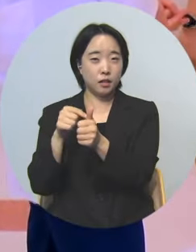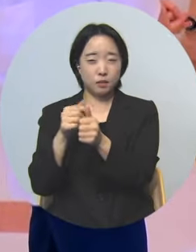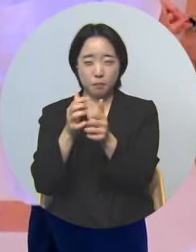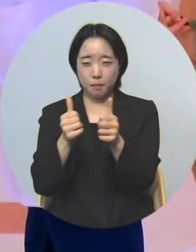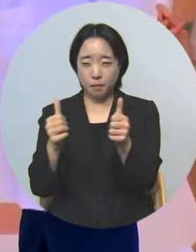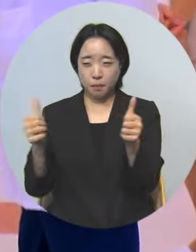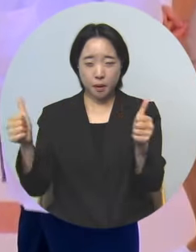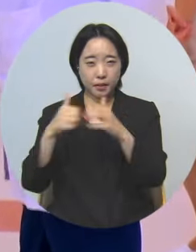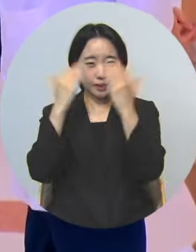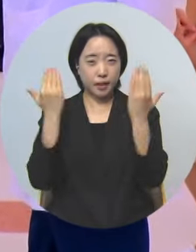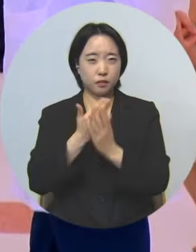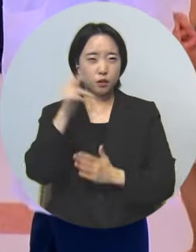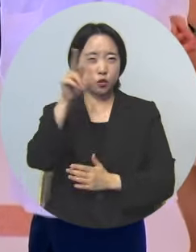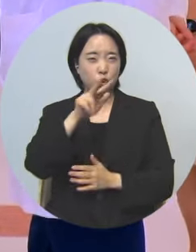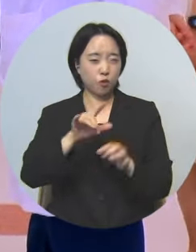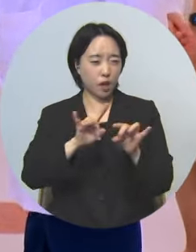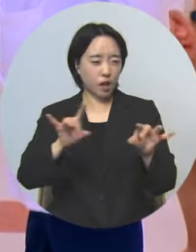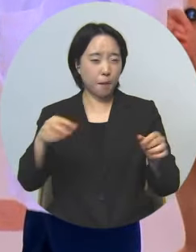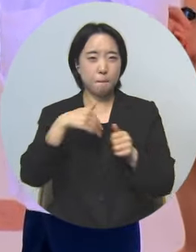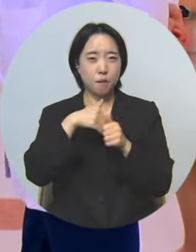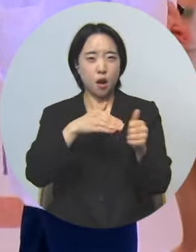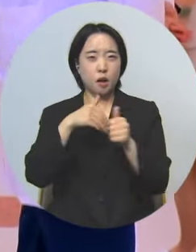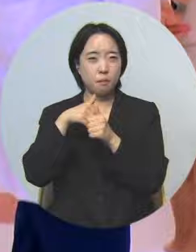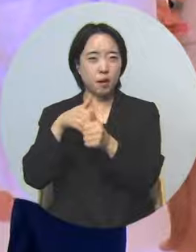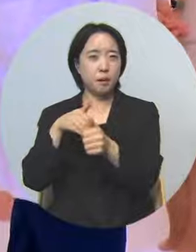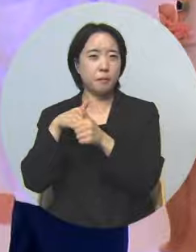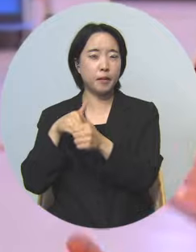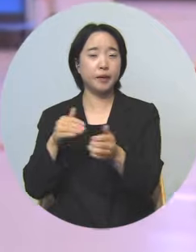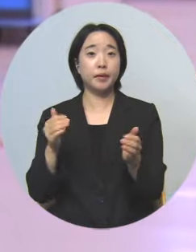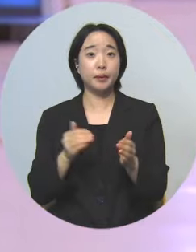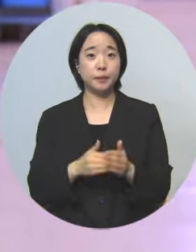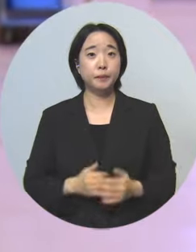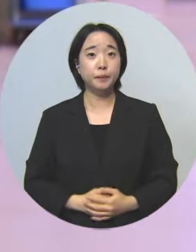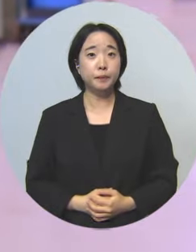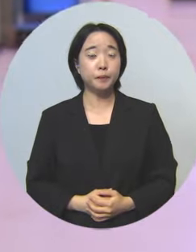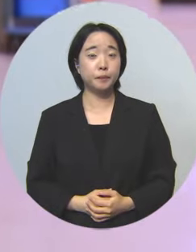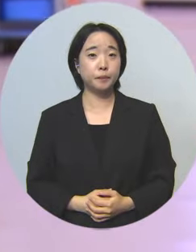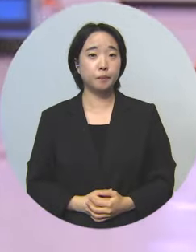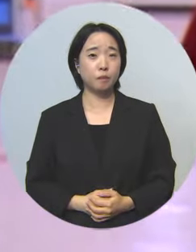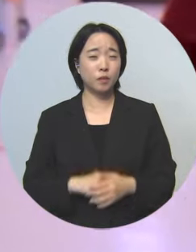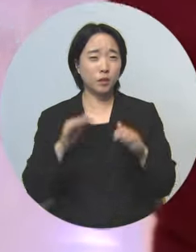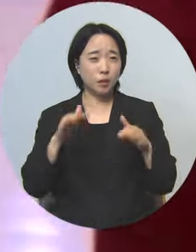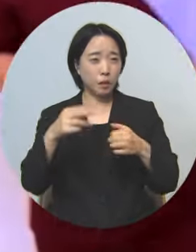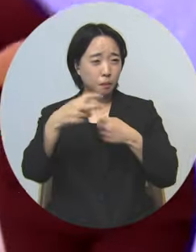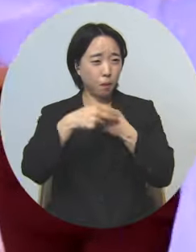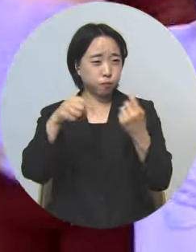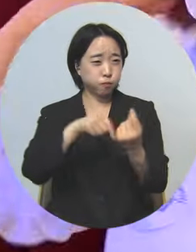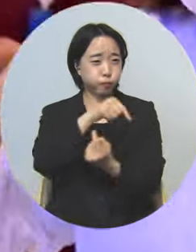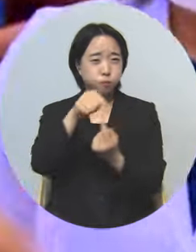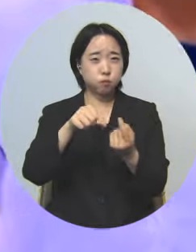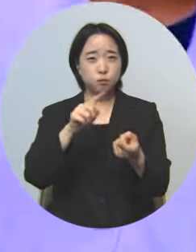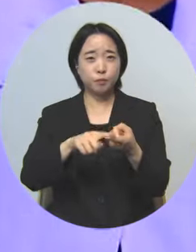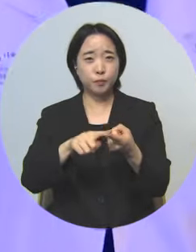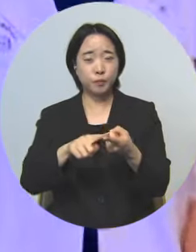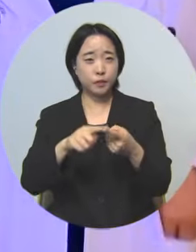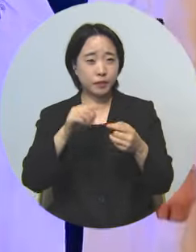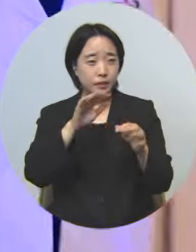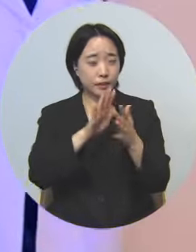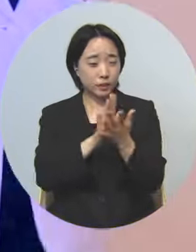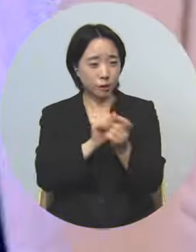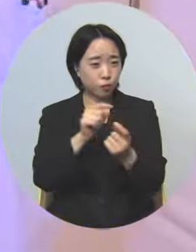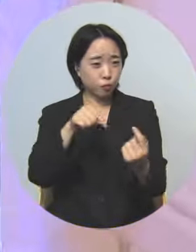응급의료 현장에 파견했습니다 전공 이탈과의 집단행동에 른 의료공백 장기화로 장에 남은